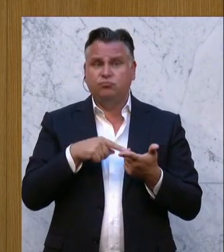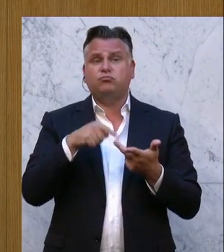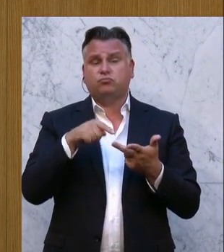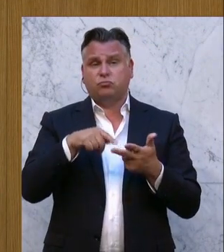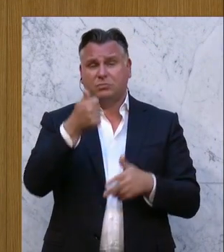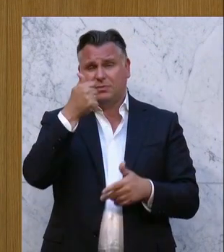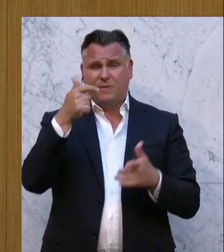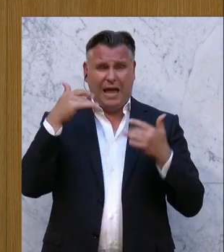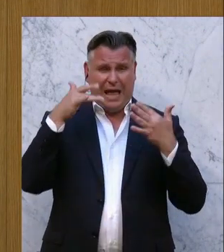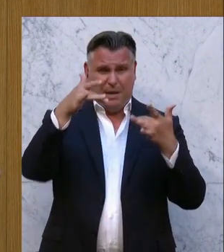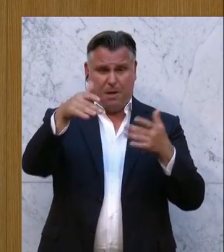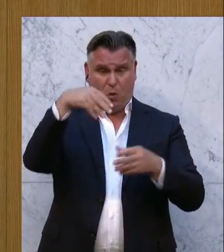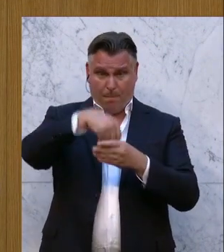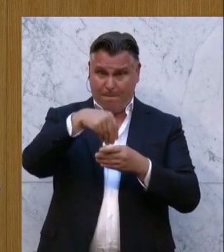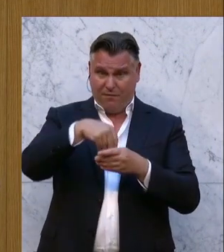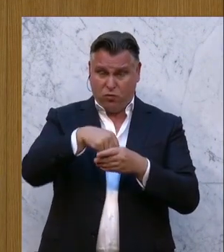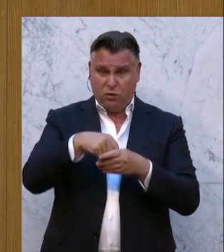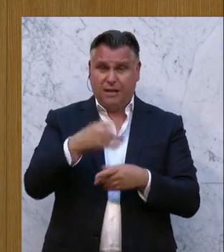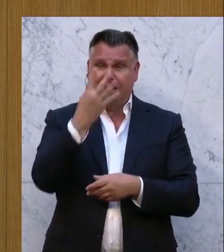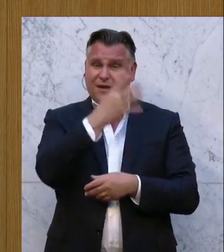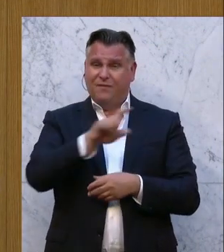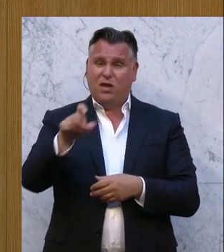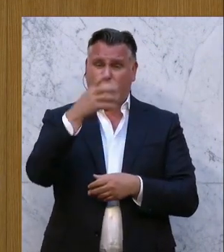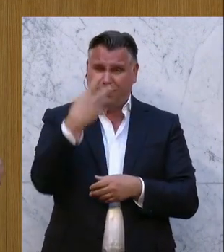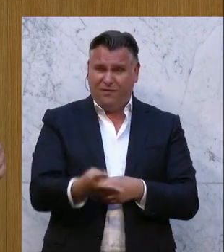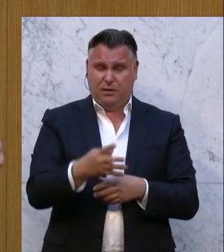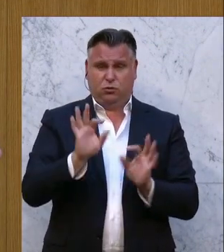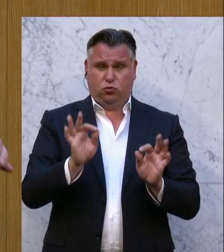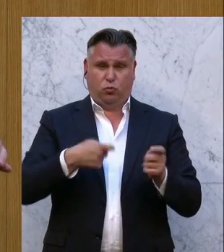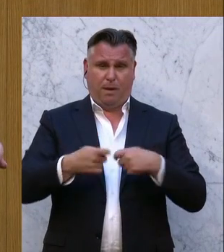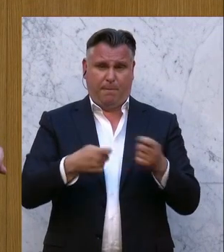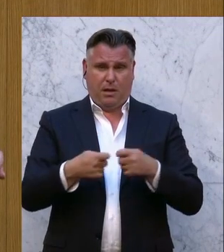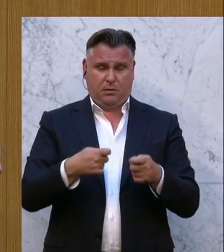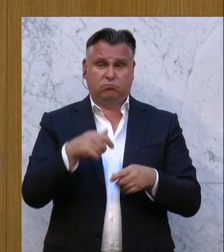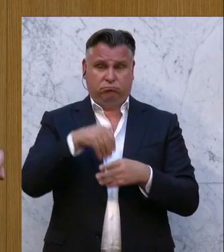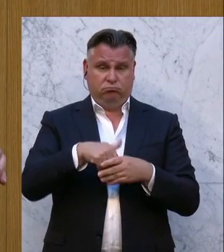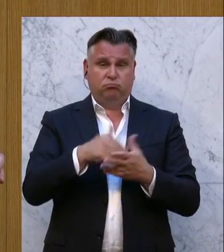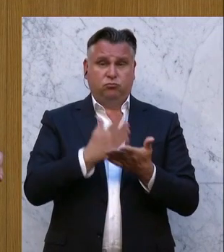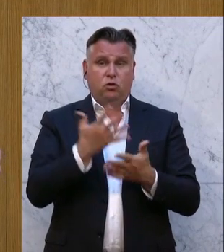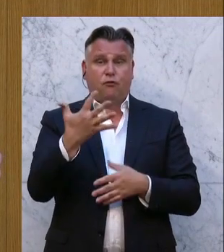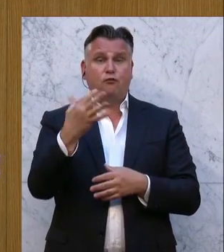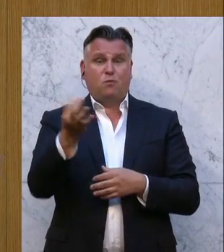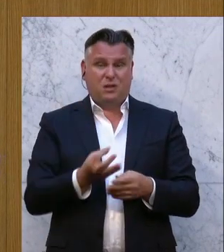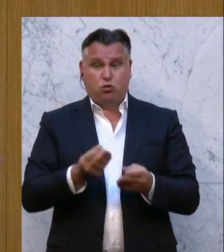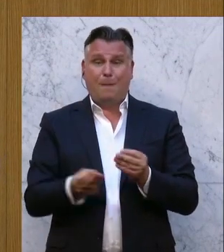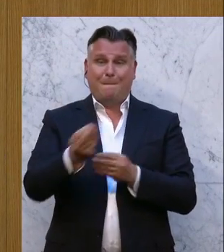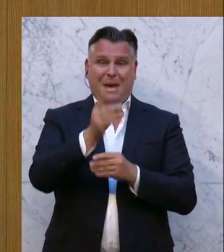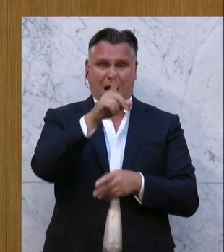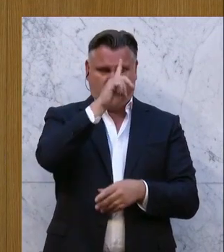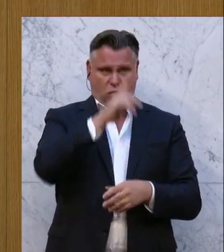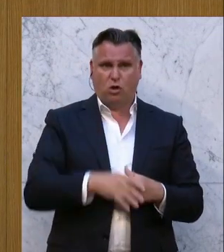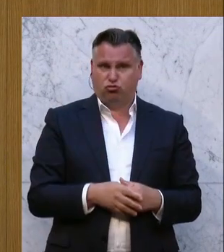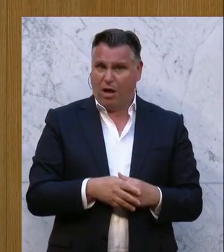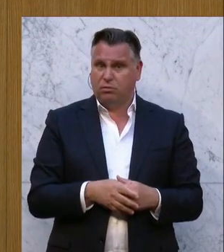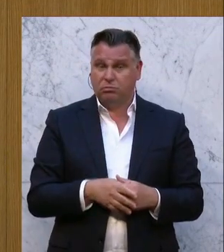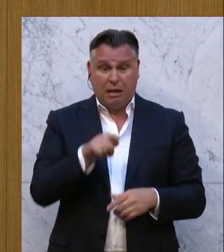auf 1 Million Einwohner 440 Supermärkte. Das sind 50% mehr als in Deutschland. Auch